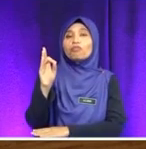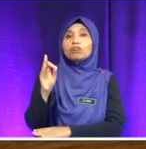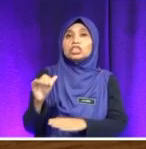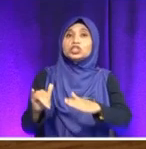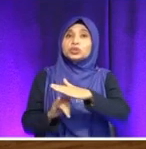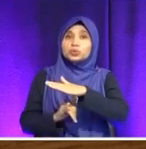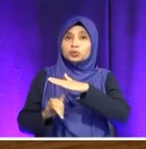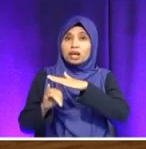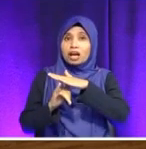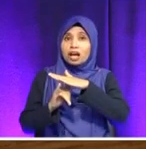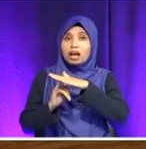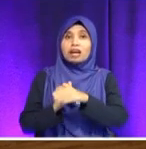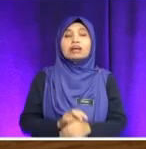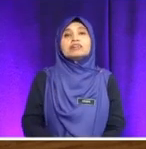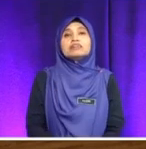Okey, ini contoh.